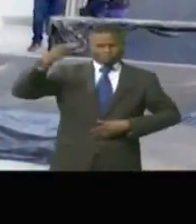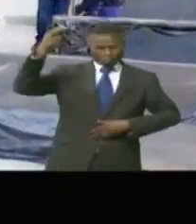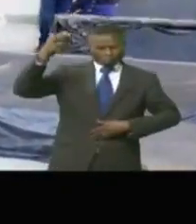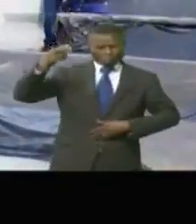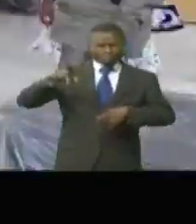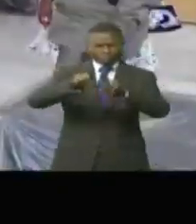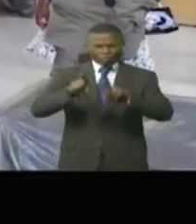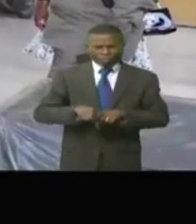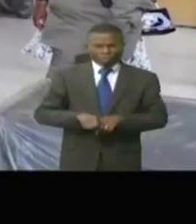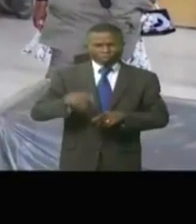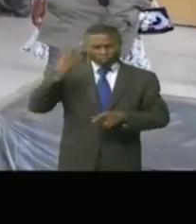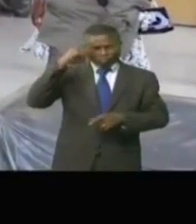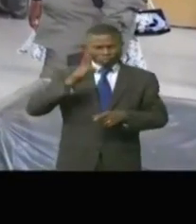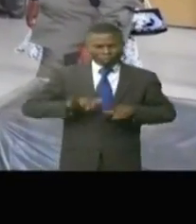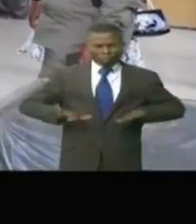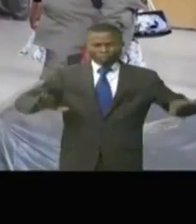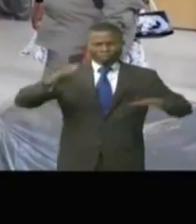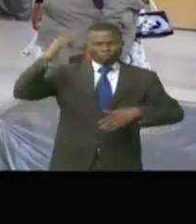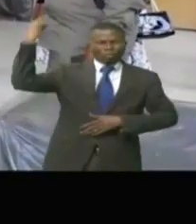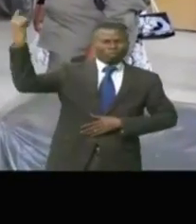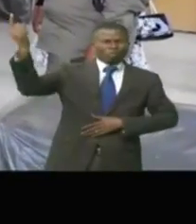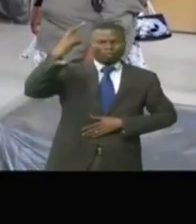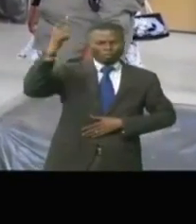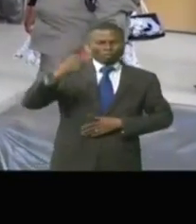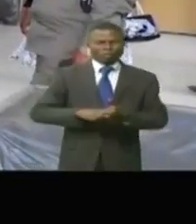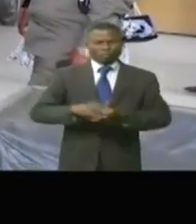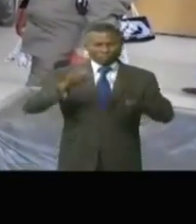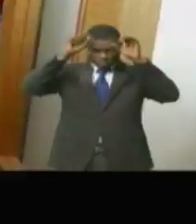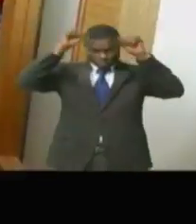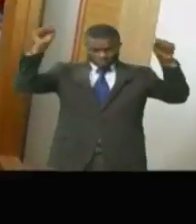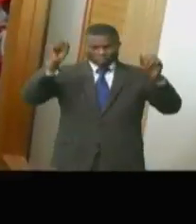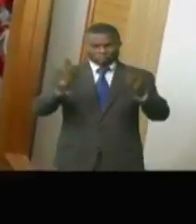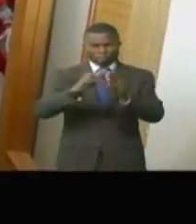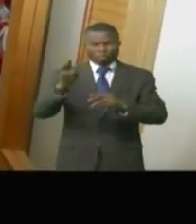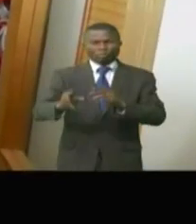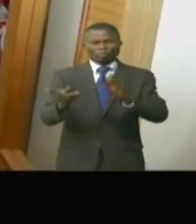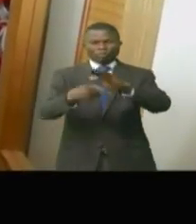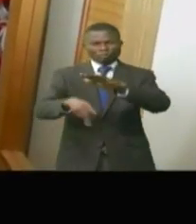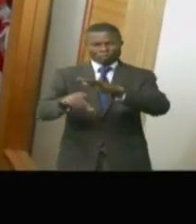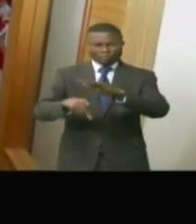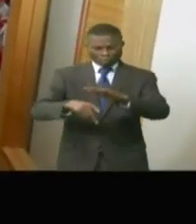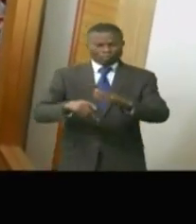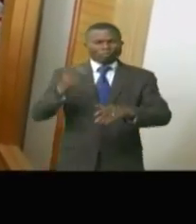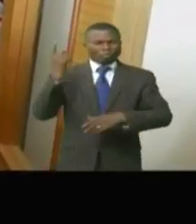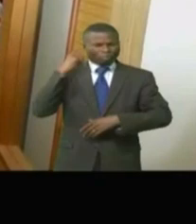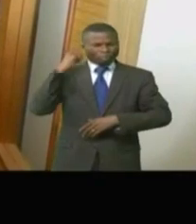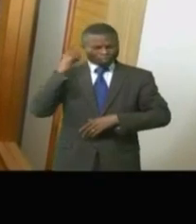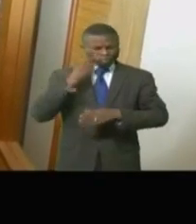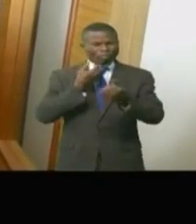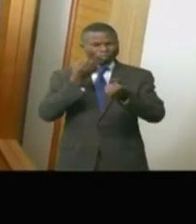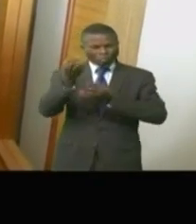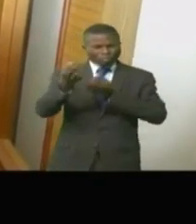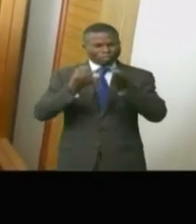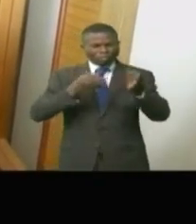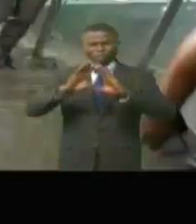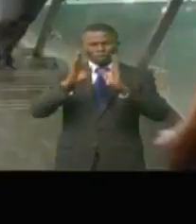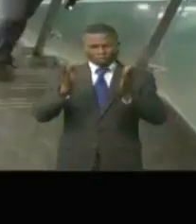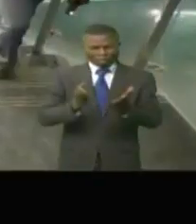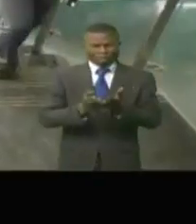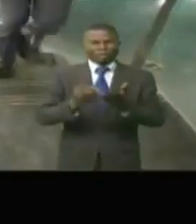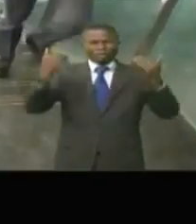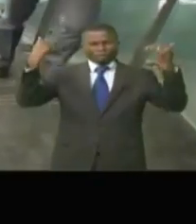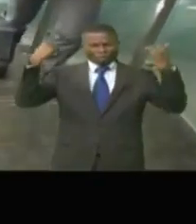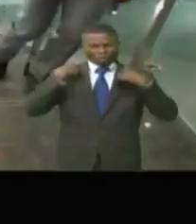et celui pour les vols internationaux, l'honorable président n'a rien laissé sans en être éclairé par des questions limpides, vu qu'il est